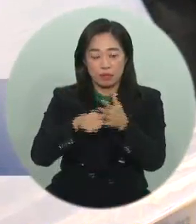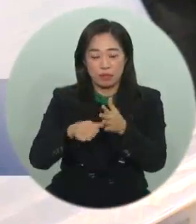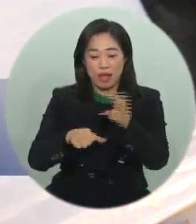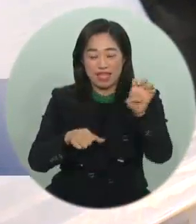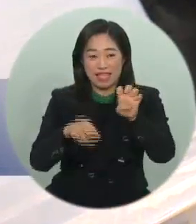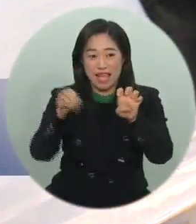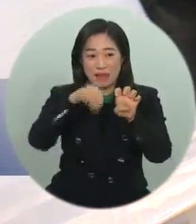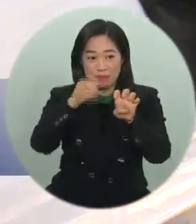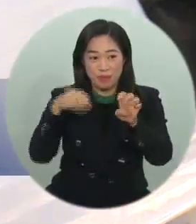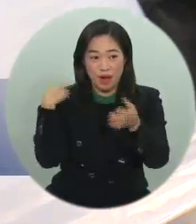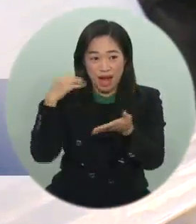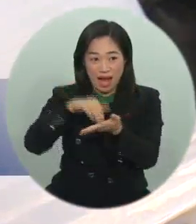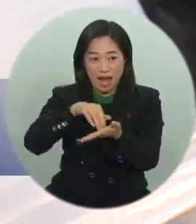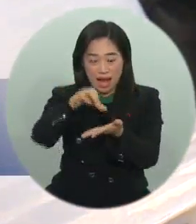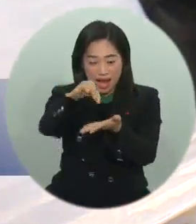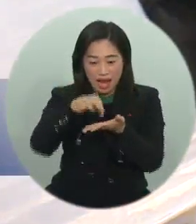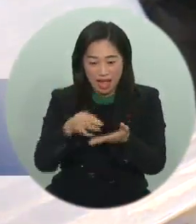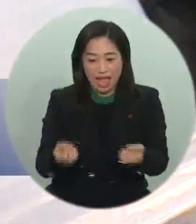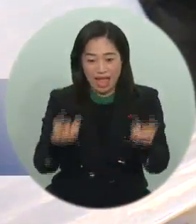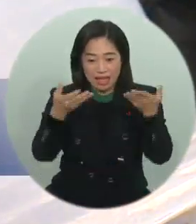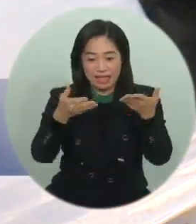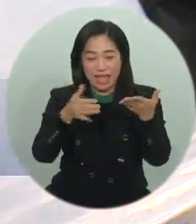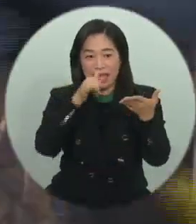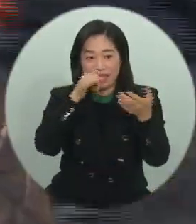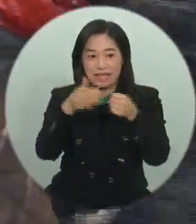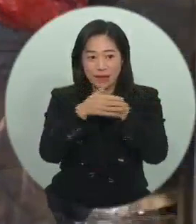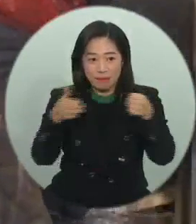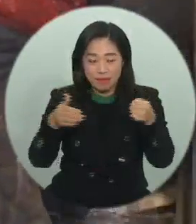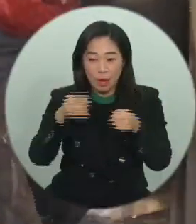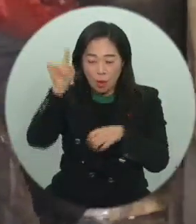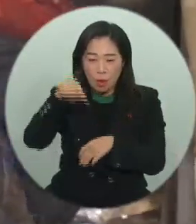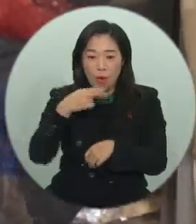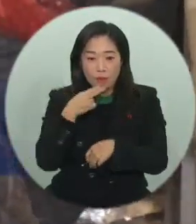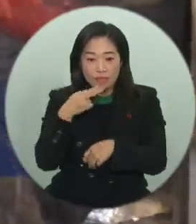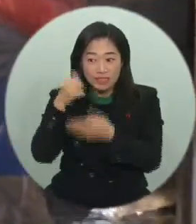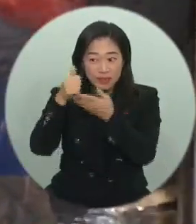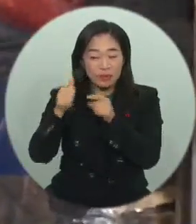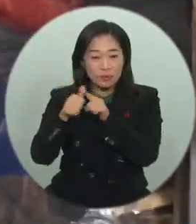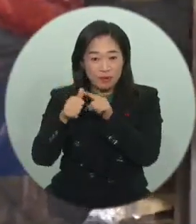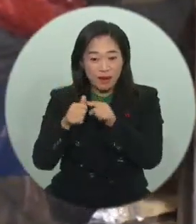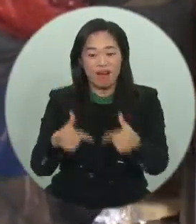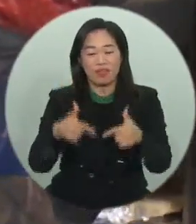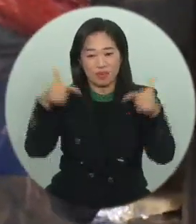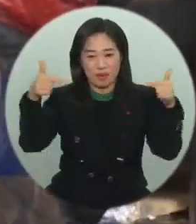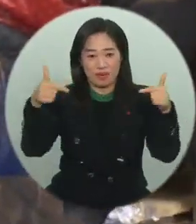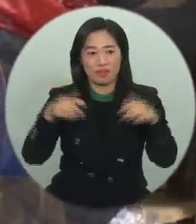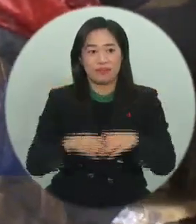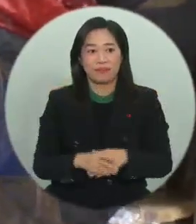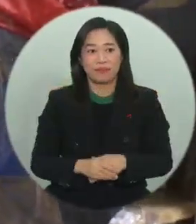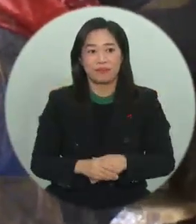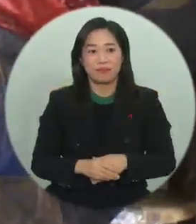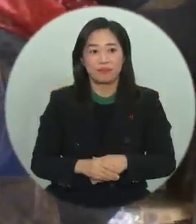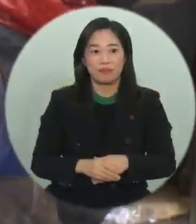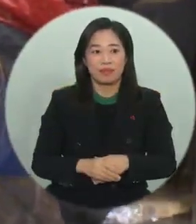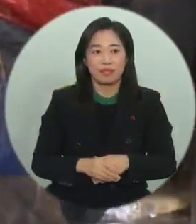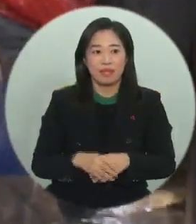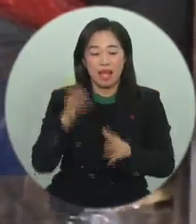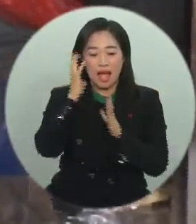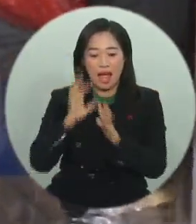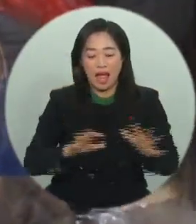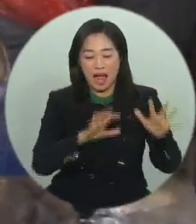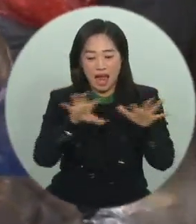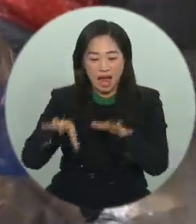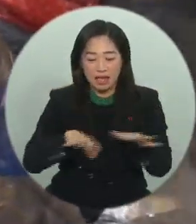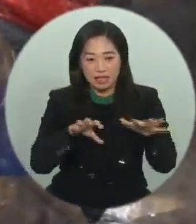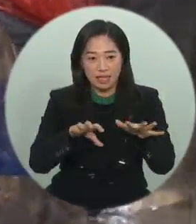손님들도 많이 정보를 듣고 찾아오시는 손님들이 많아요. 확실히 이제 손님들도 많이 늘고 그리고 뭐 김장철이라